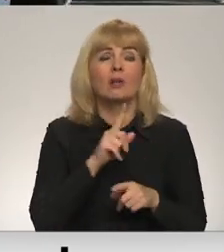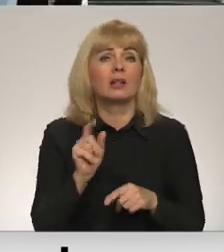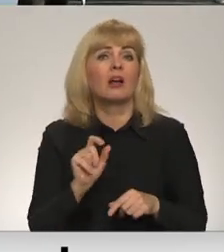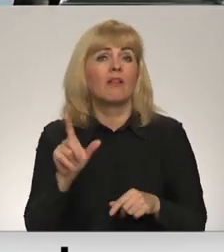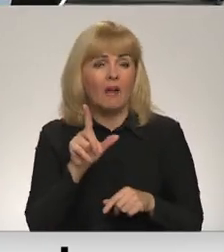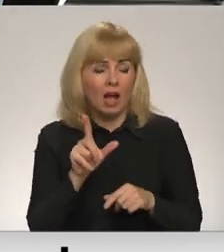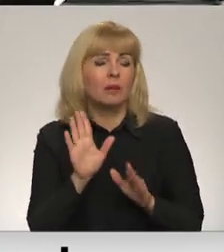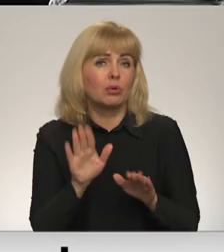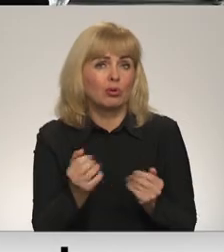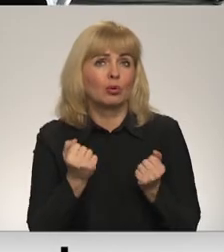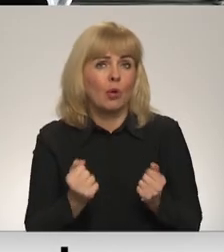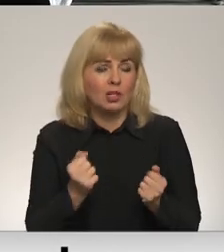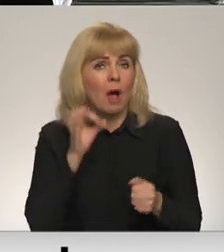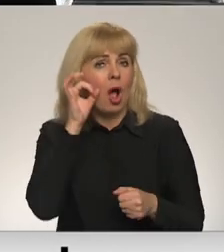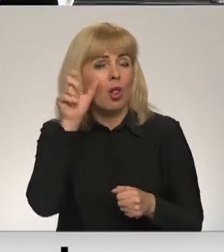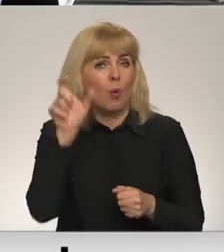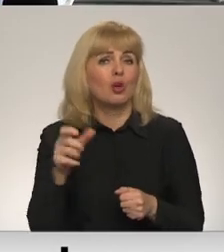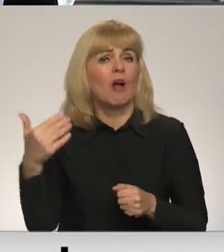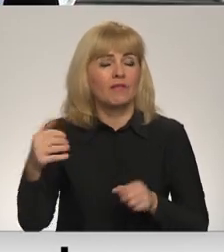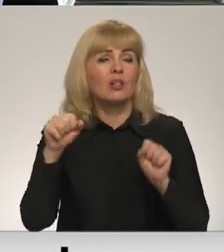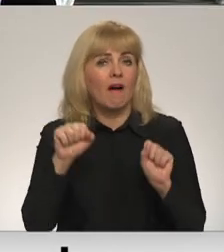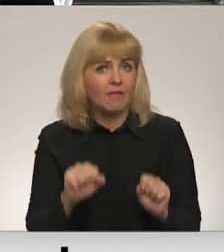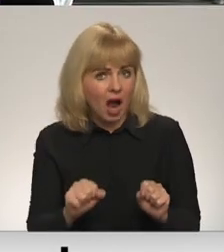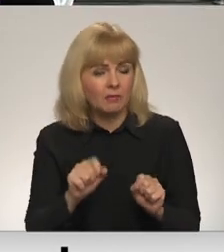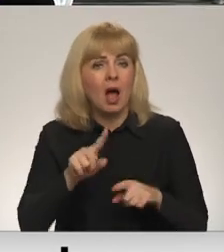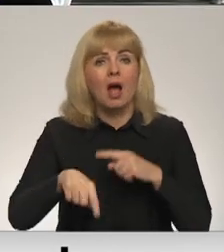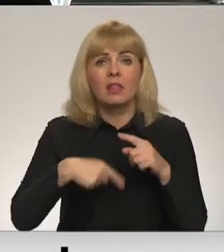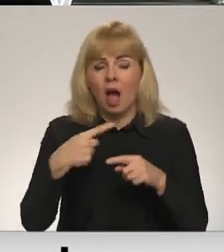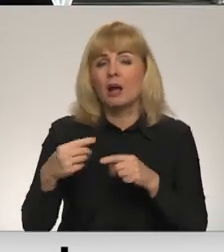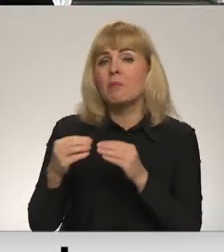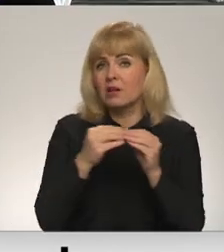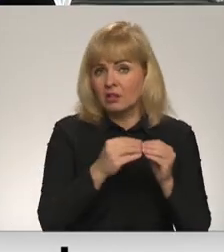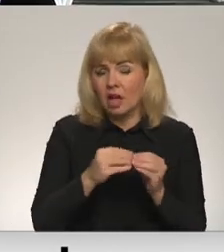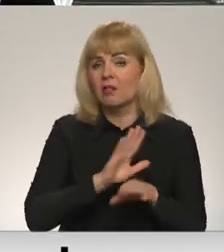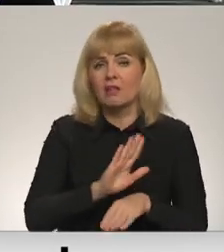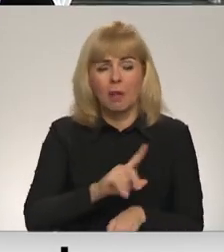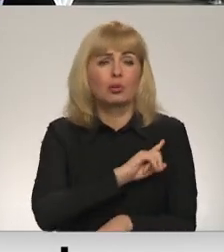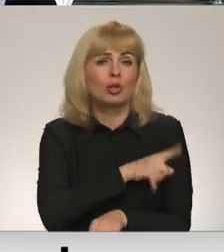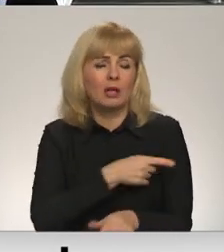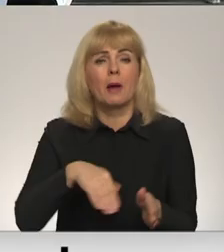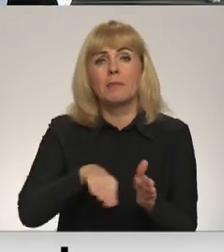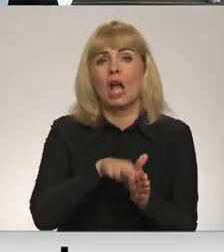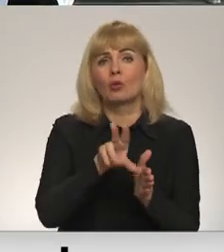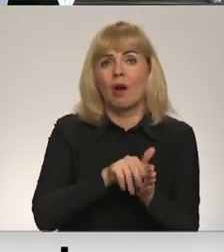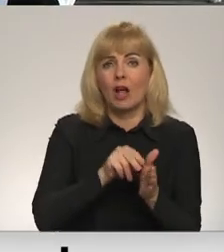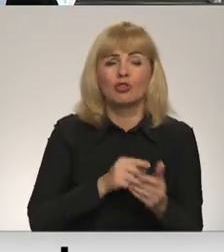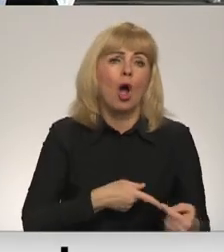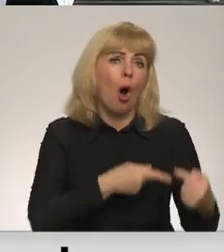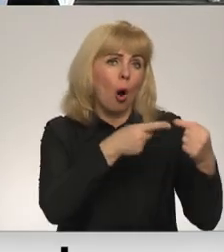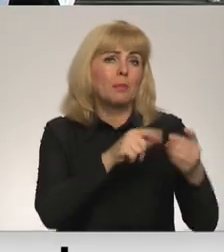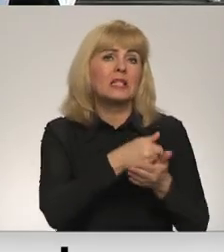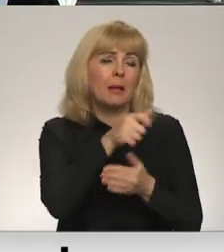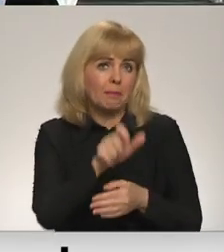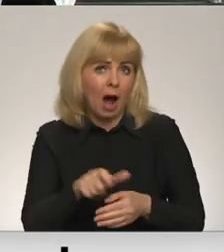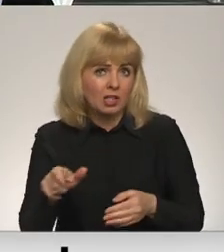tiks nostiprināta Aleksandra Lukašenko vara. Tāpat nākamajās 10 gadēs tikpat kā nebūs iespējams piedalīties vēlēšanās opozīcijas pārstāvjiem, taču